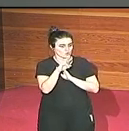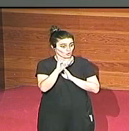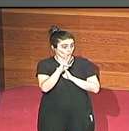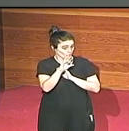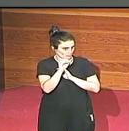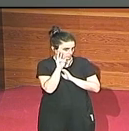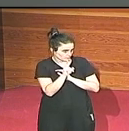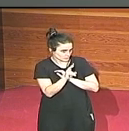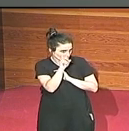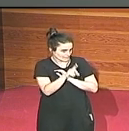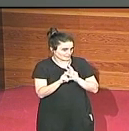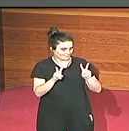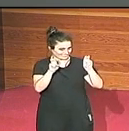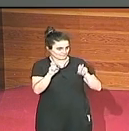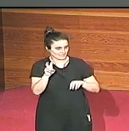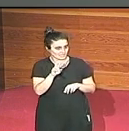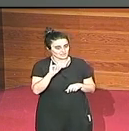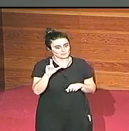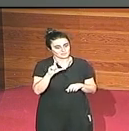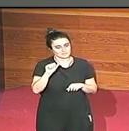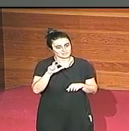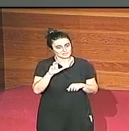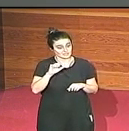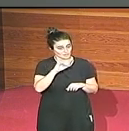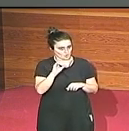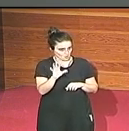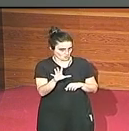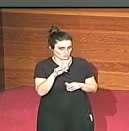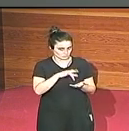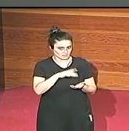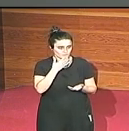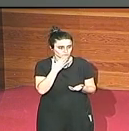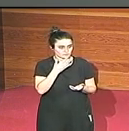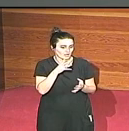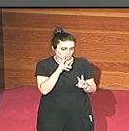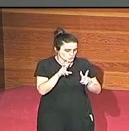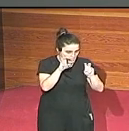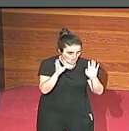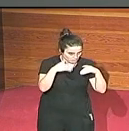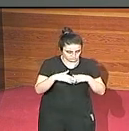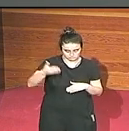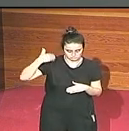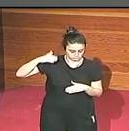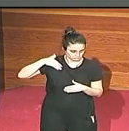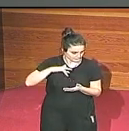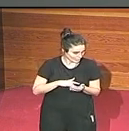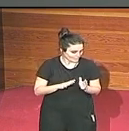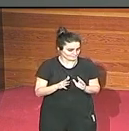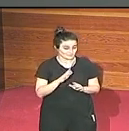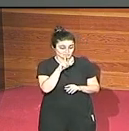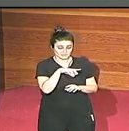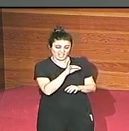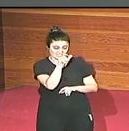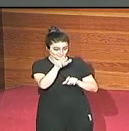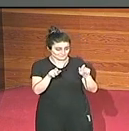bar. Bueno, ez da gauza berria, hori beti denik gertatu den zerbait da. Baina gero kazetariak daude. Eta nik